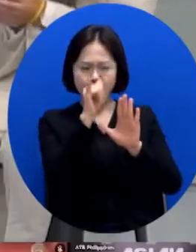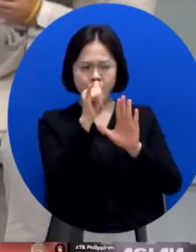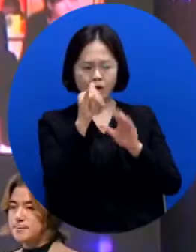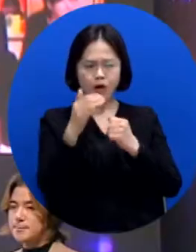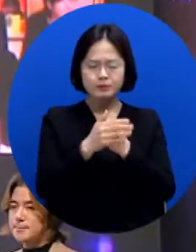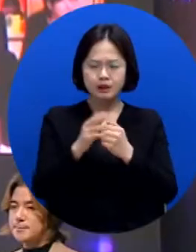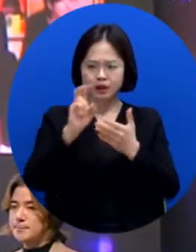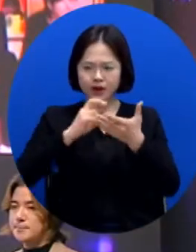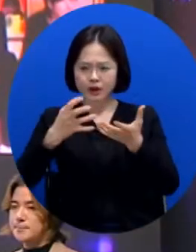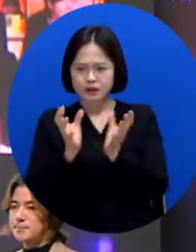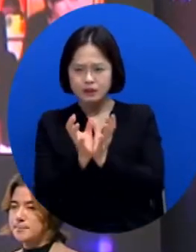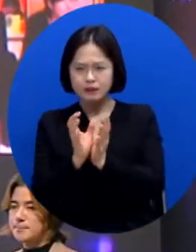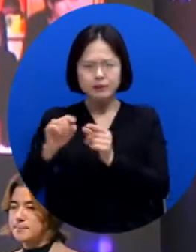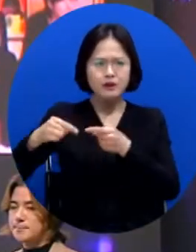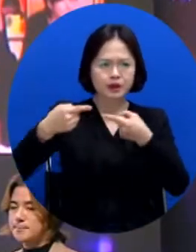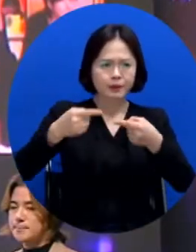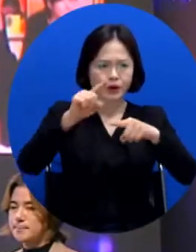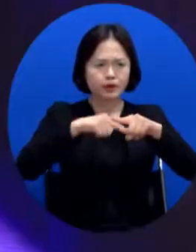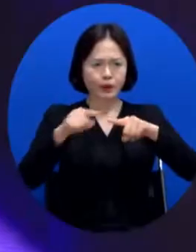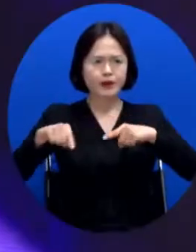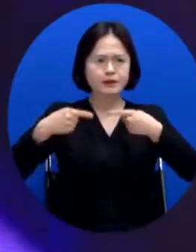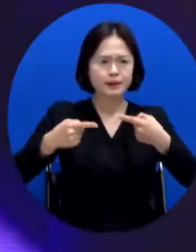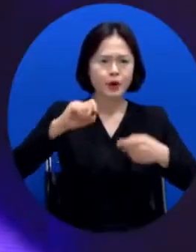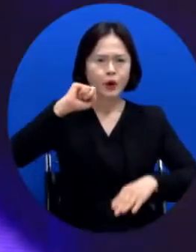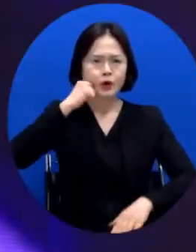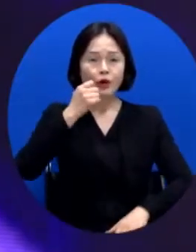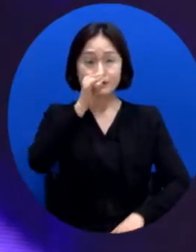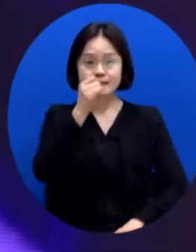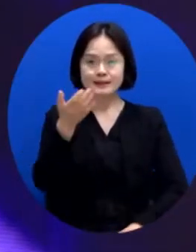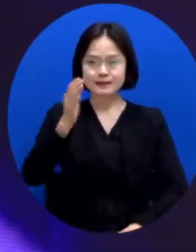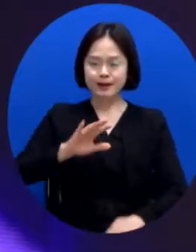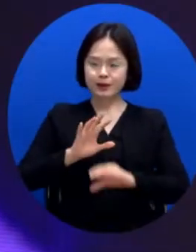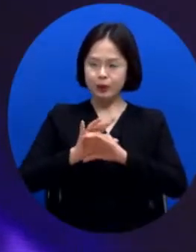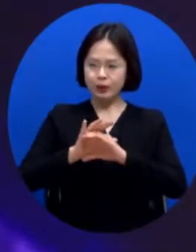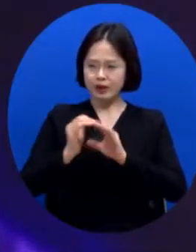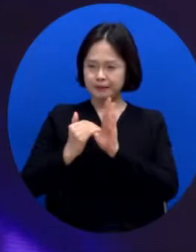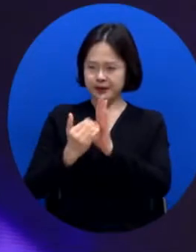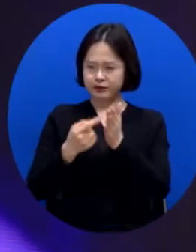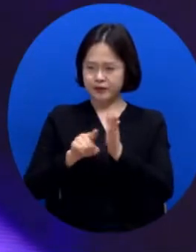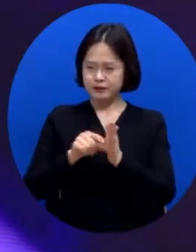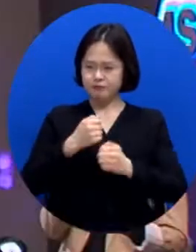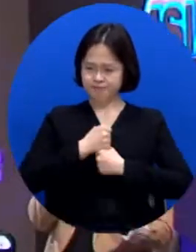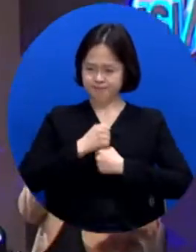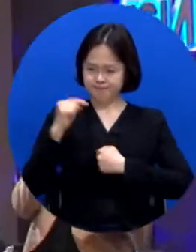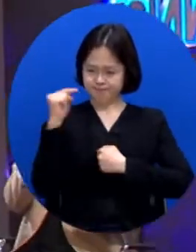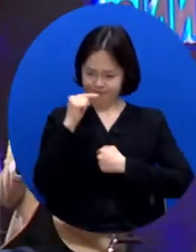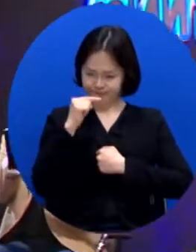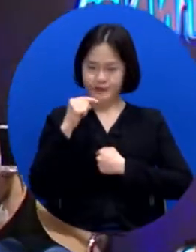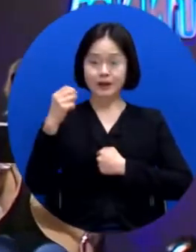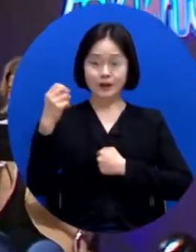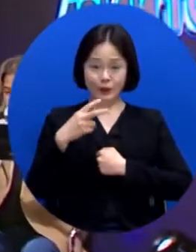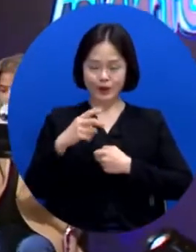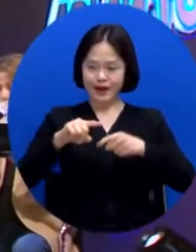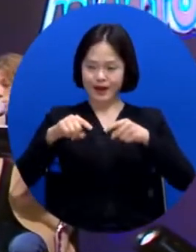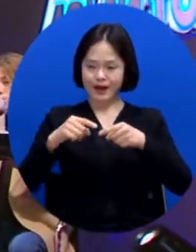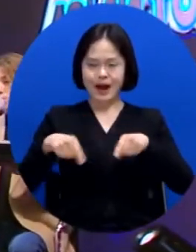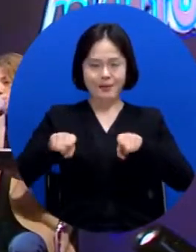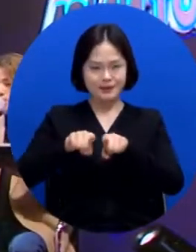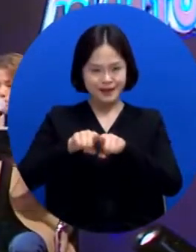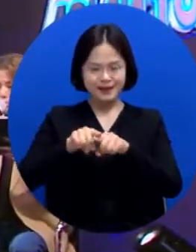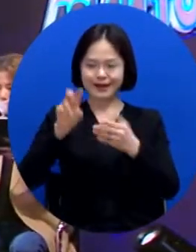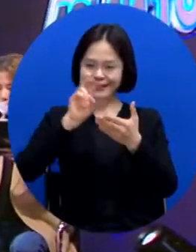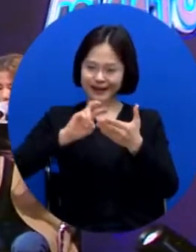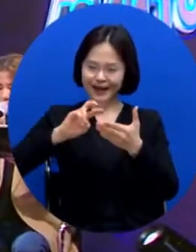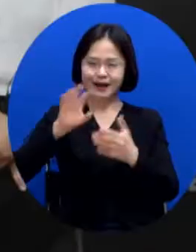참가하기엔 많은 어려움이 있었습니다. 하지만 방역수칙을 철저히 준수한 가운데 함께 모여 출품작 촬영과 녹화